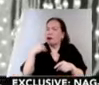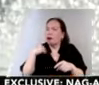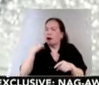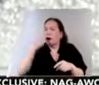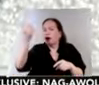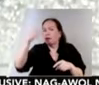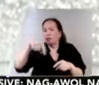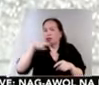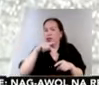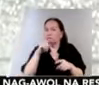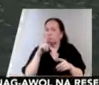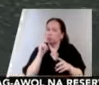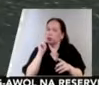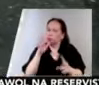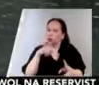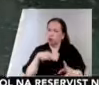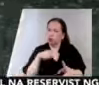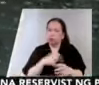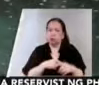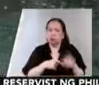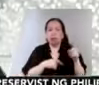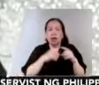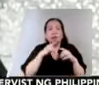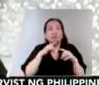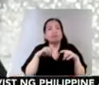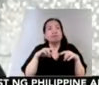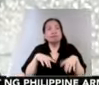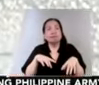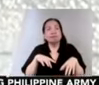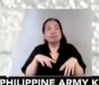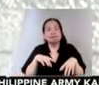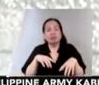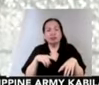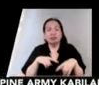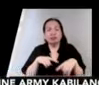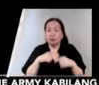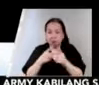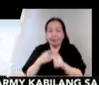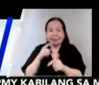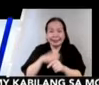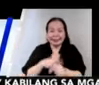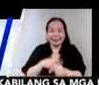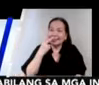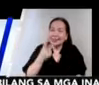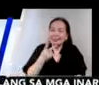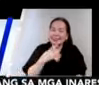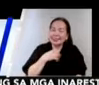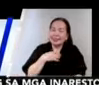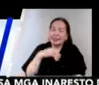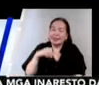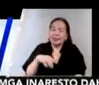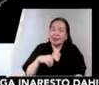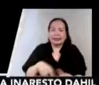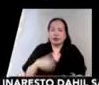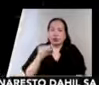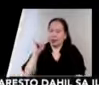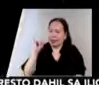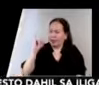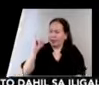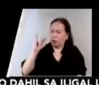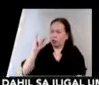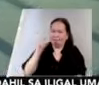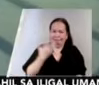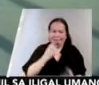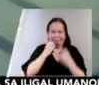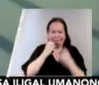pasyalan. Nakakagulat po. Kasi po ngayon ko lang din po ito nakita eh. IG worthy rin ang UFO laser room at projection